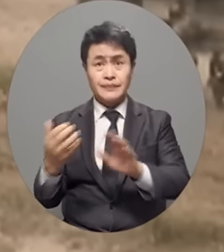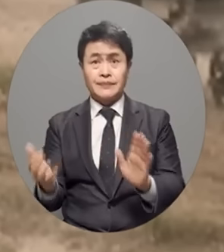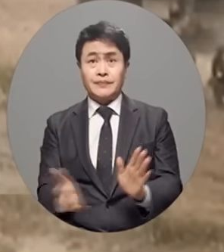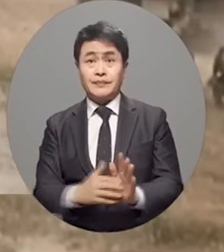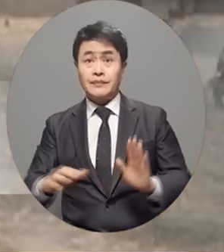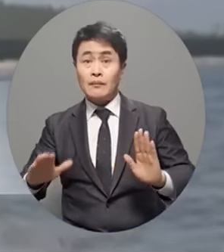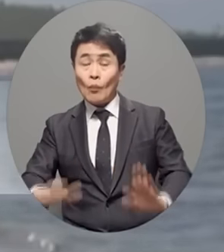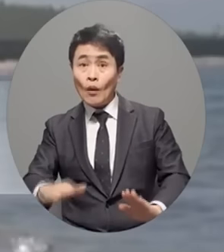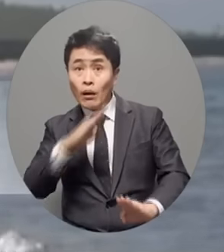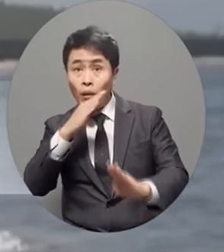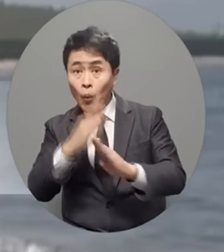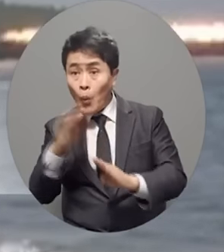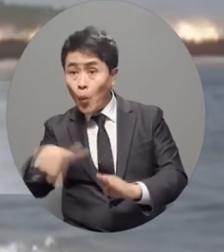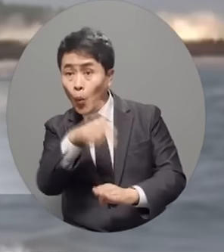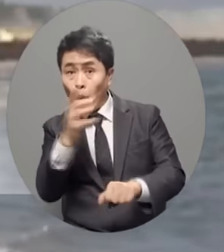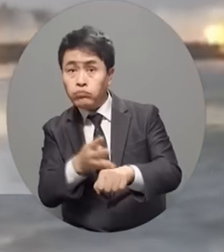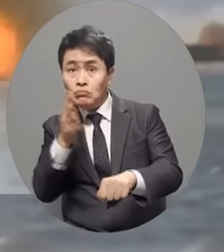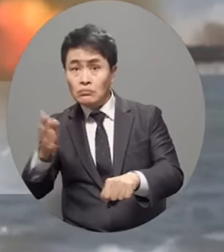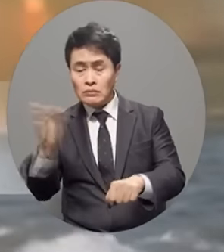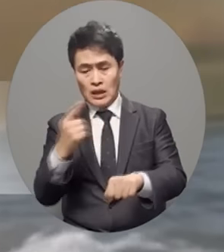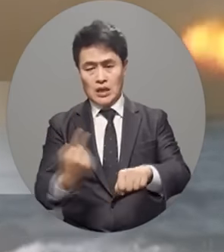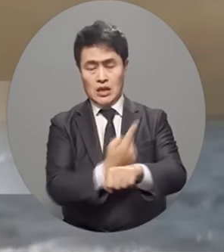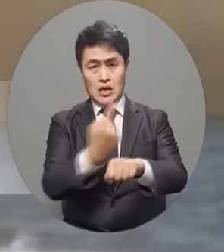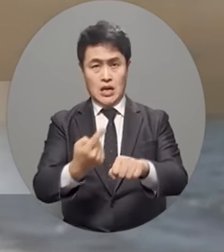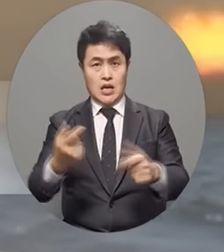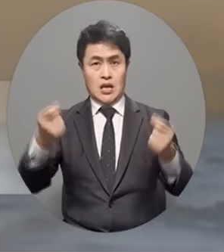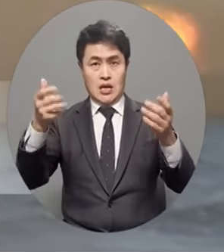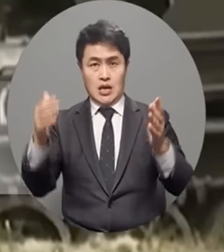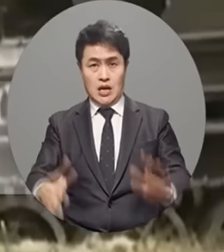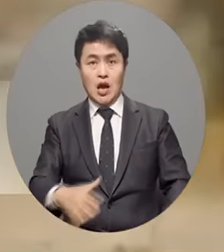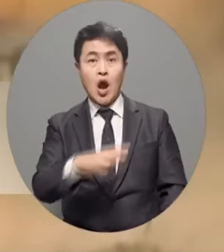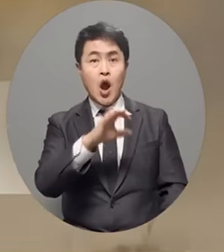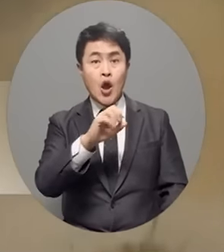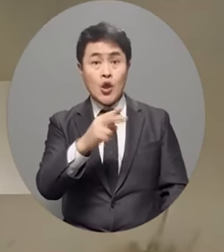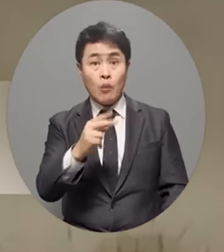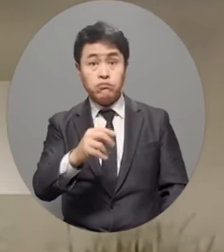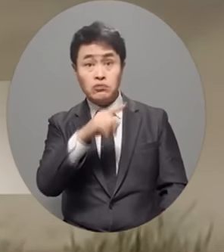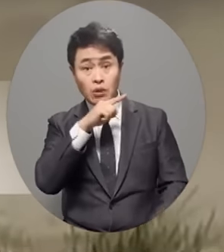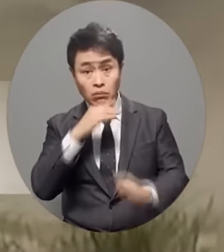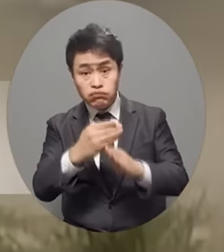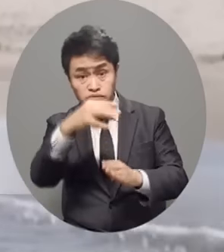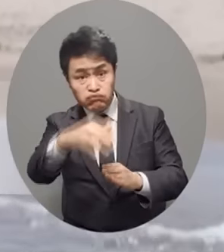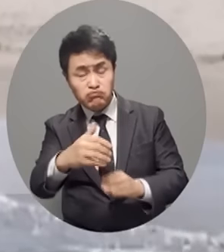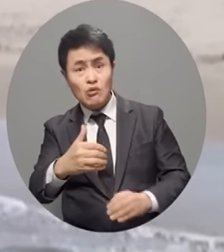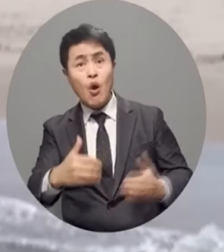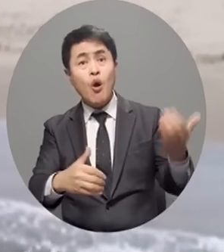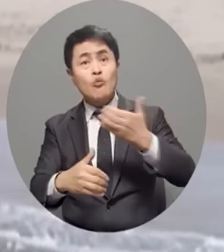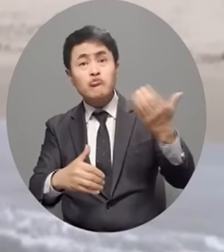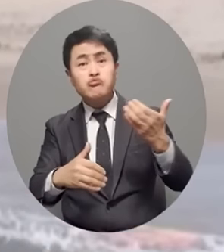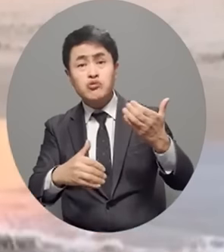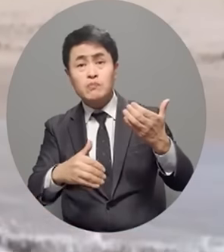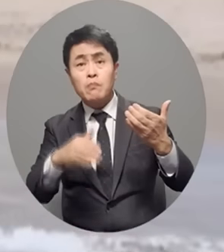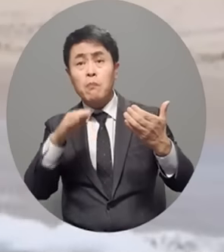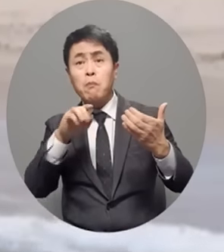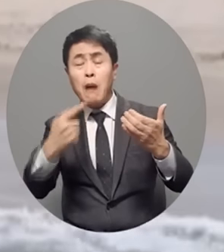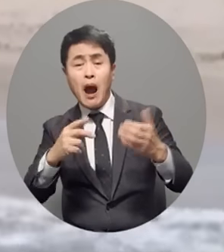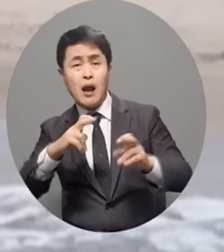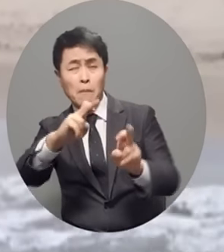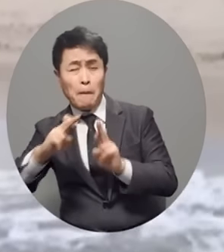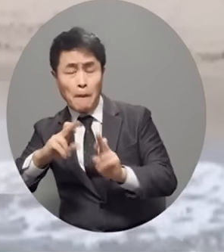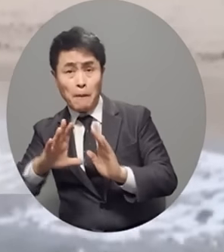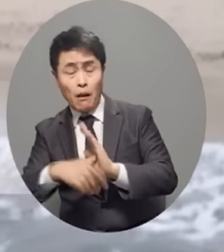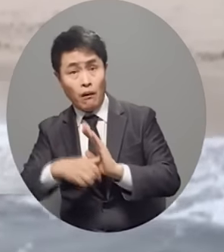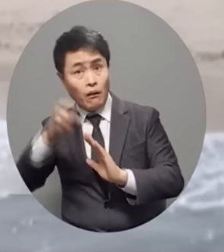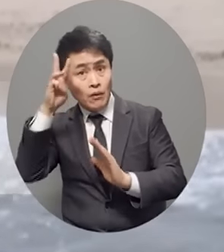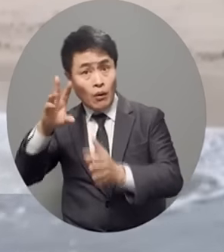북한이 오늘도 오후 4시부터 1시간여 동안 연평도 북방에서 90여 발의 포사격을 실시했습니다. 사흘